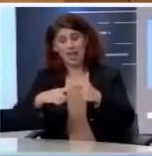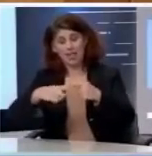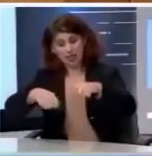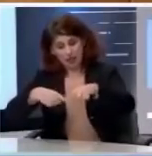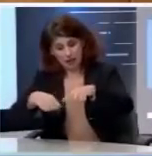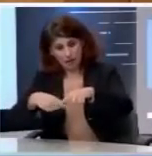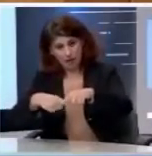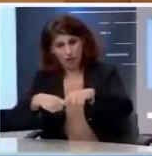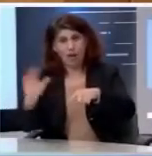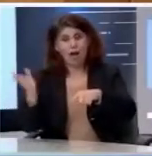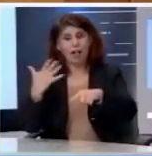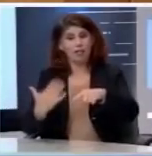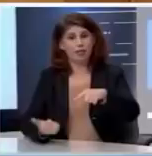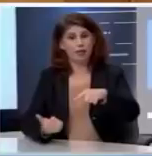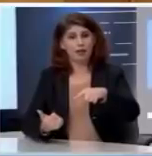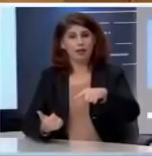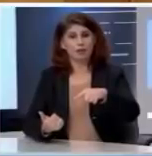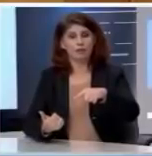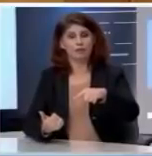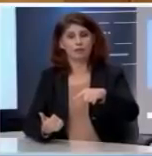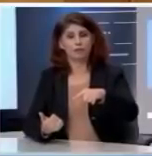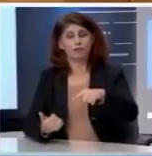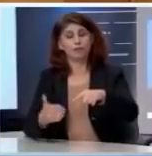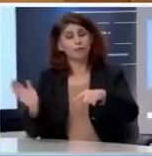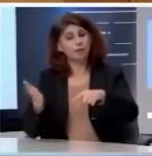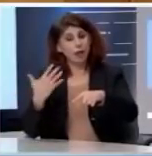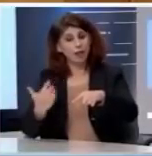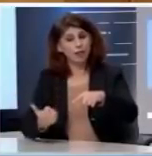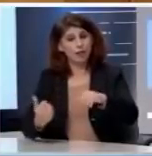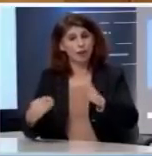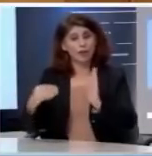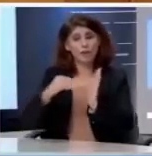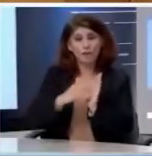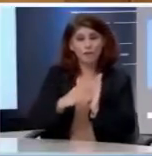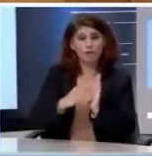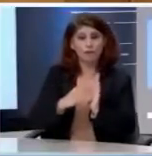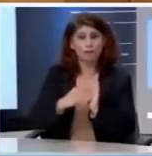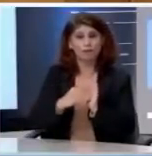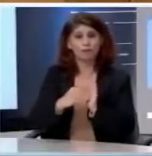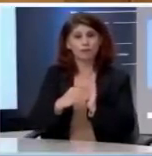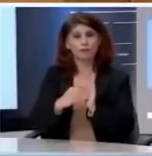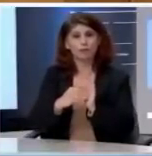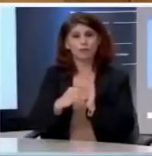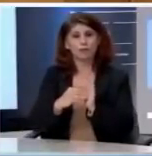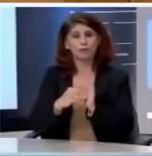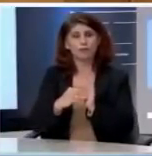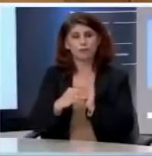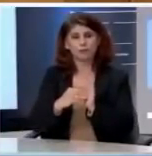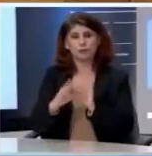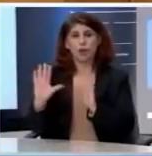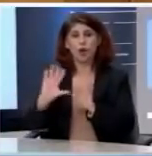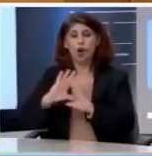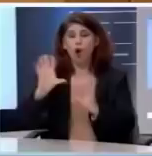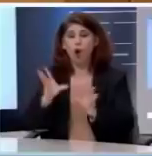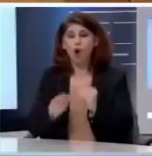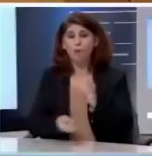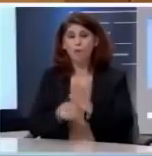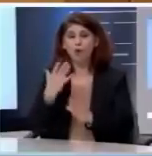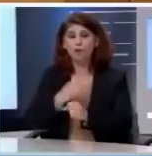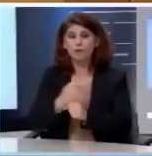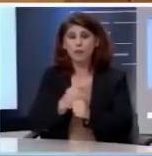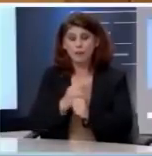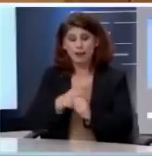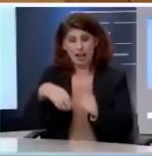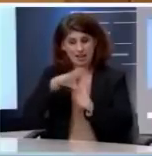Δεκέμβριο, εάν θα έχω βάλει, πάρτε παρακαλώ πολύ, εάν θα έχω βάλει όλα τα. Κάνω τι να τα διαλοπίσω, χρειαζόμαστε. Όλα τα νέα φάρμακα